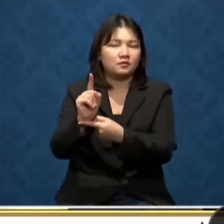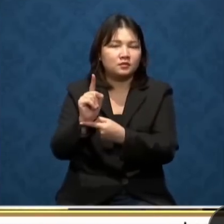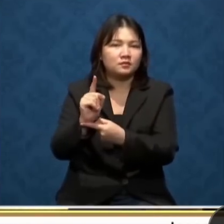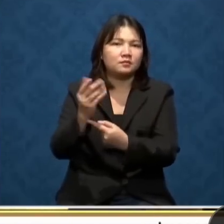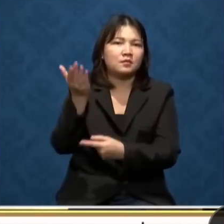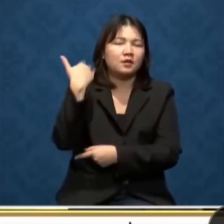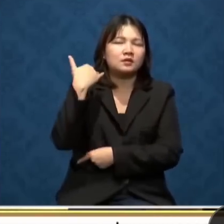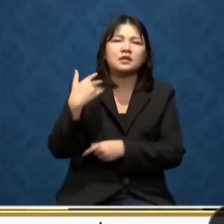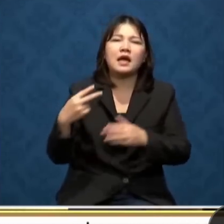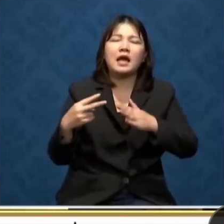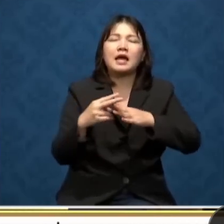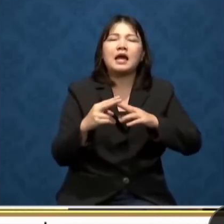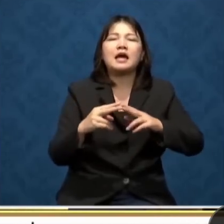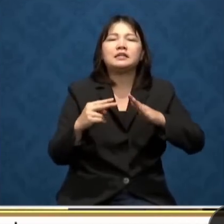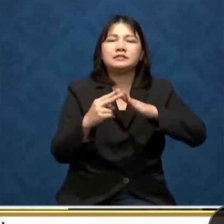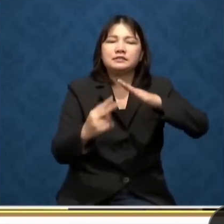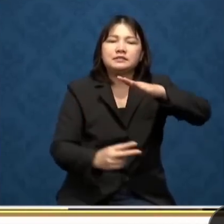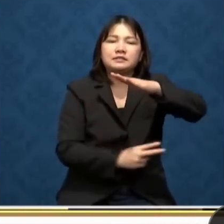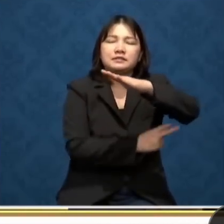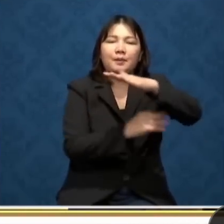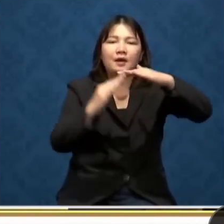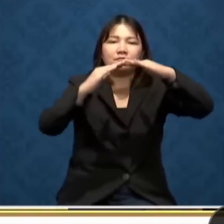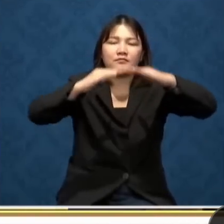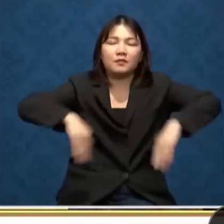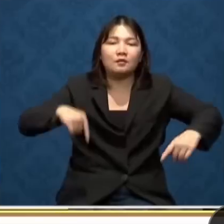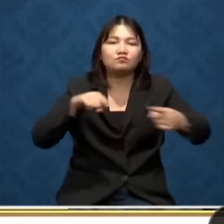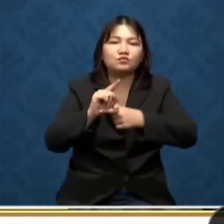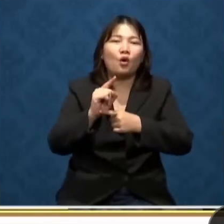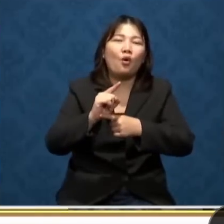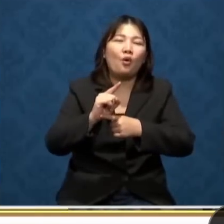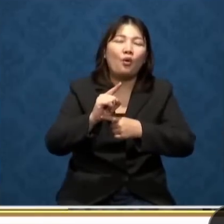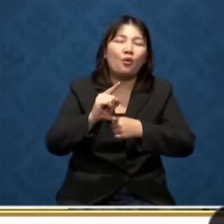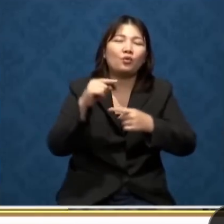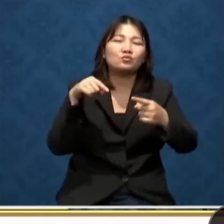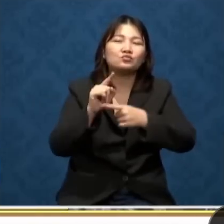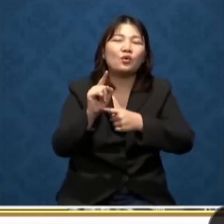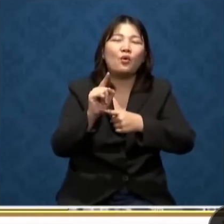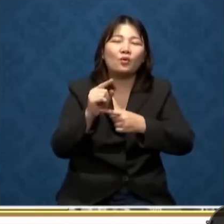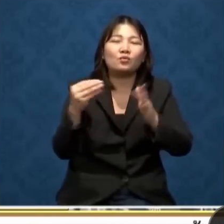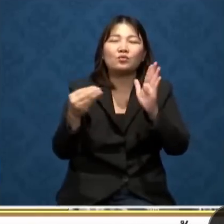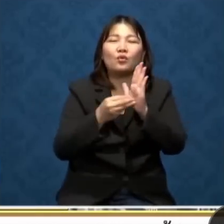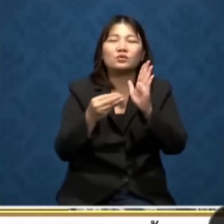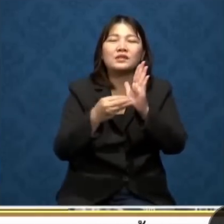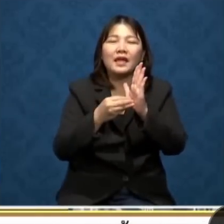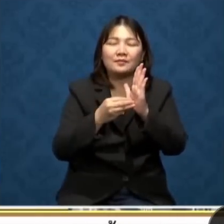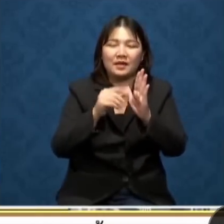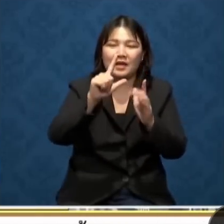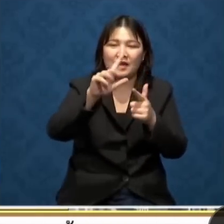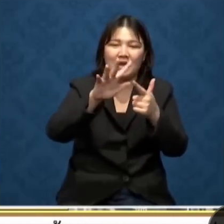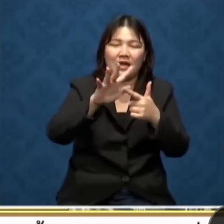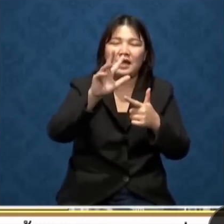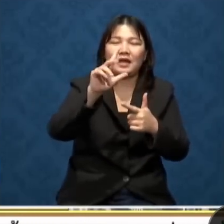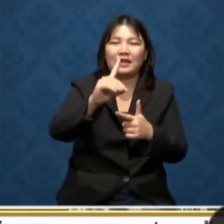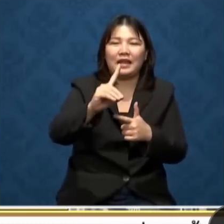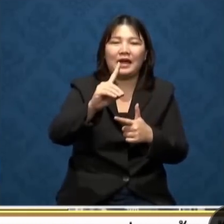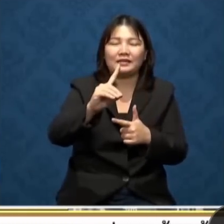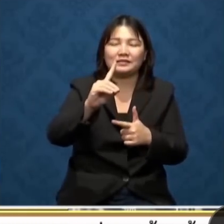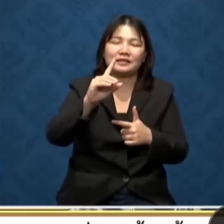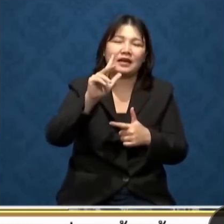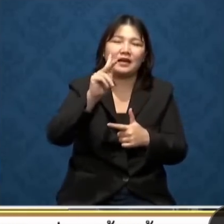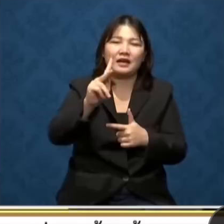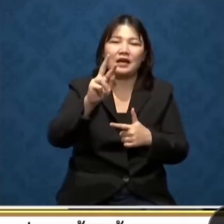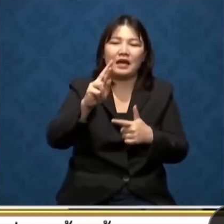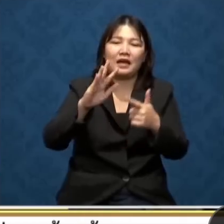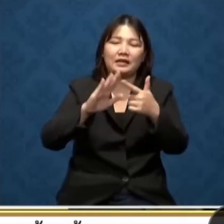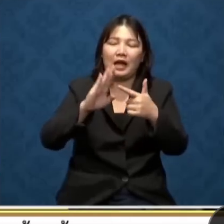ีสพานข้ามแยกทลมที่เขตละกระบังของพื้นที่ท่านศาา ทิรั สำหรบวานนิดต่องอคติวแลการเข้า